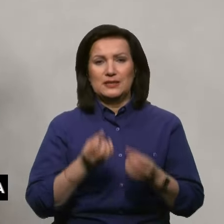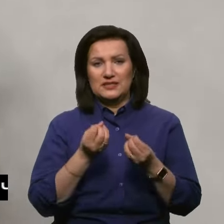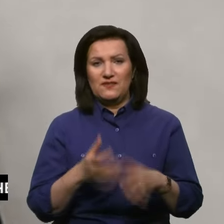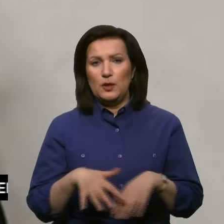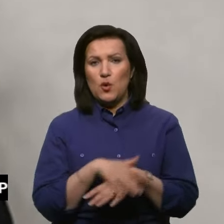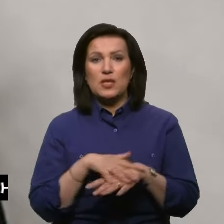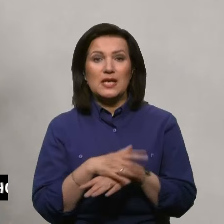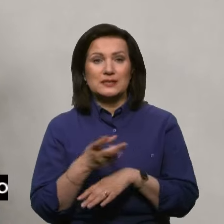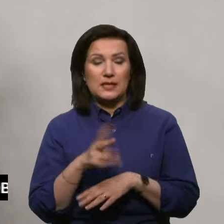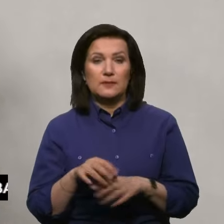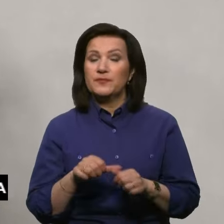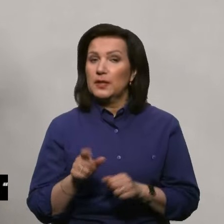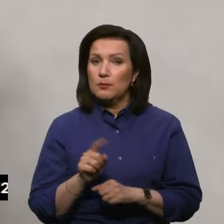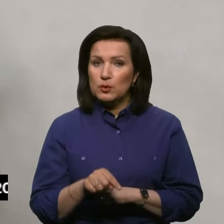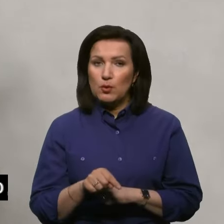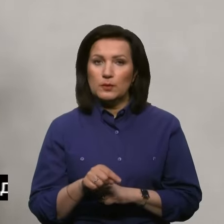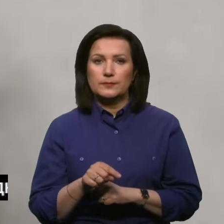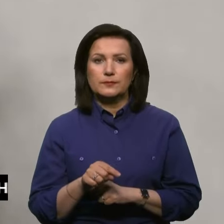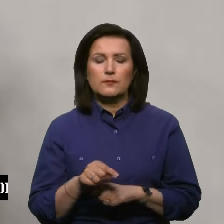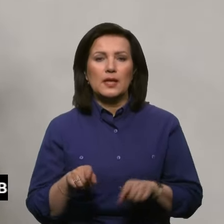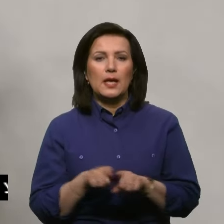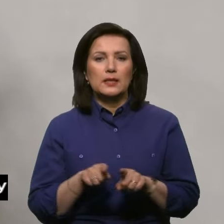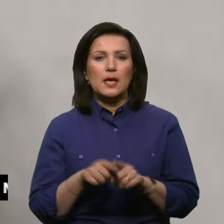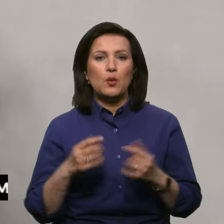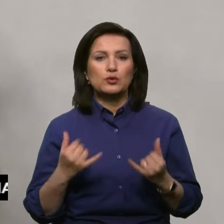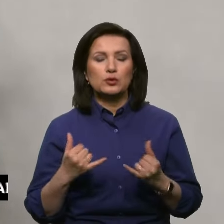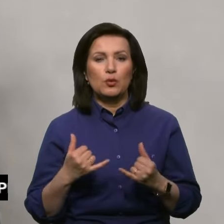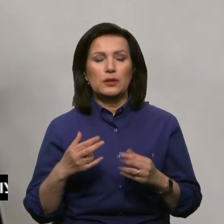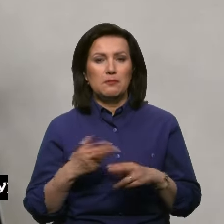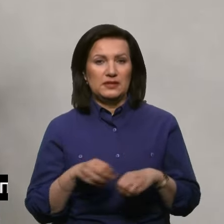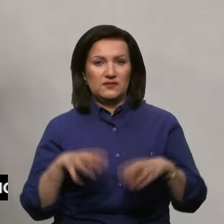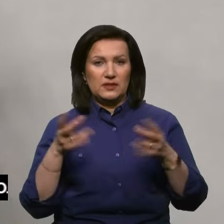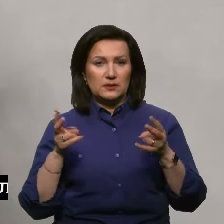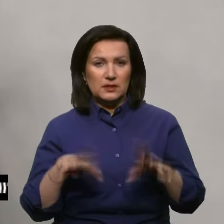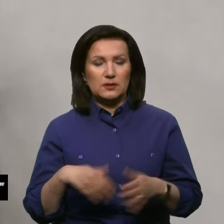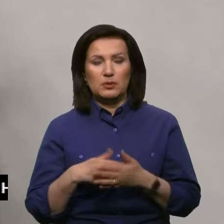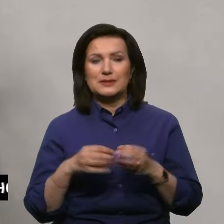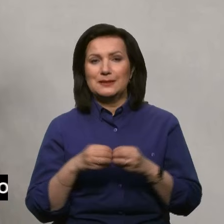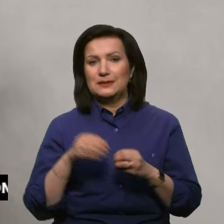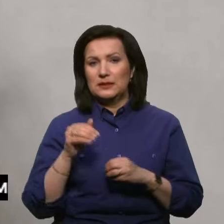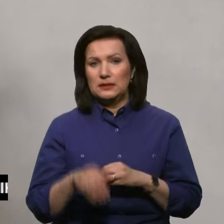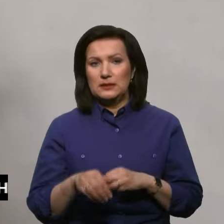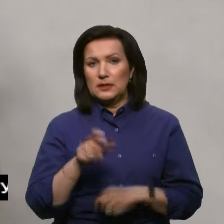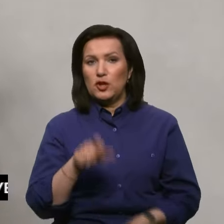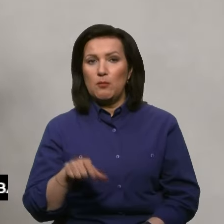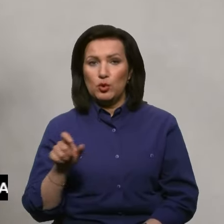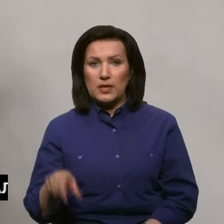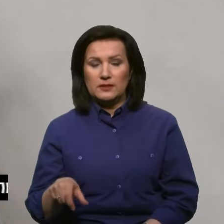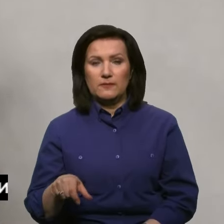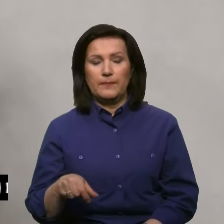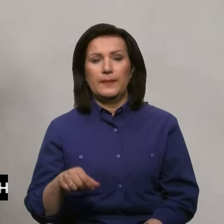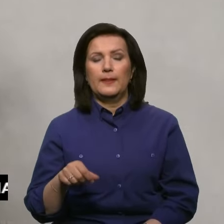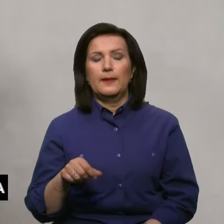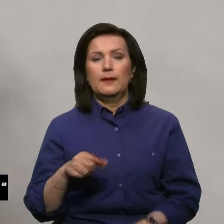населення. Крім того, також сьогодні без світла залишалося близько 10 тисяч абонентів.